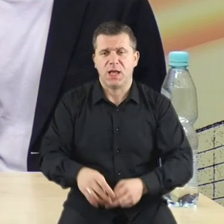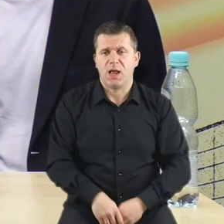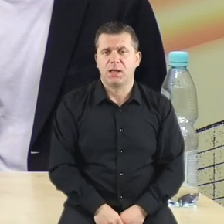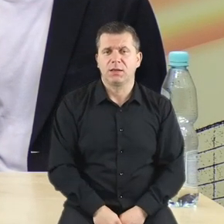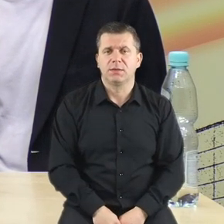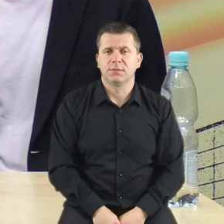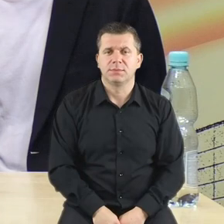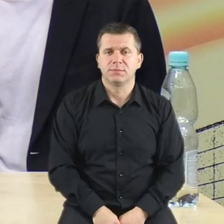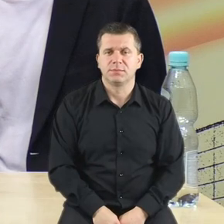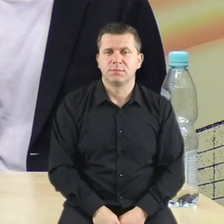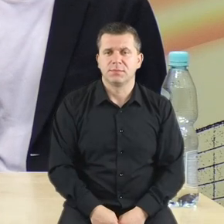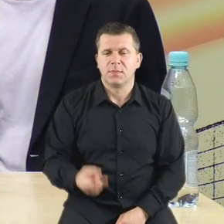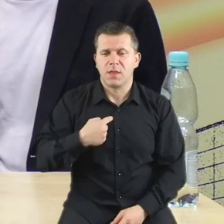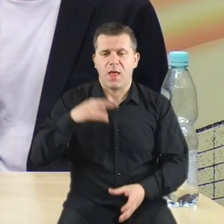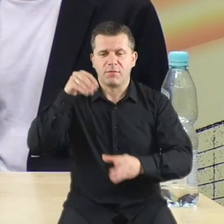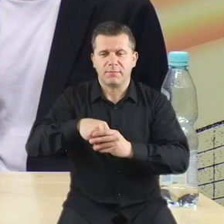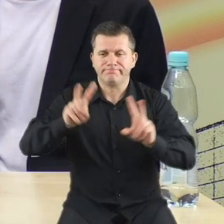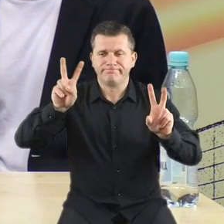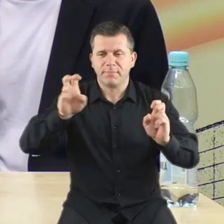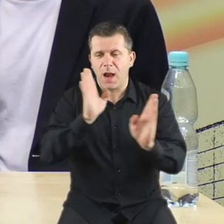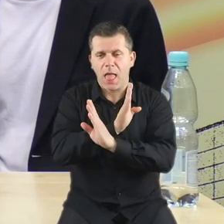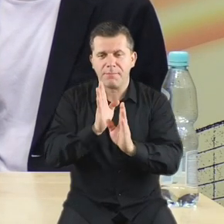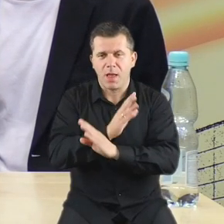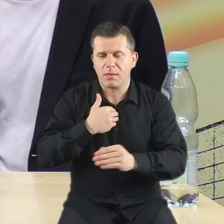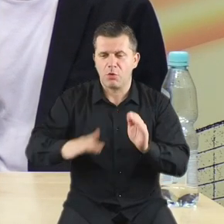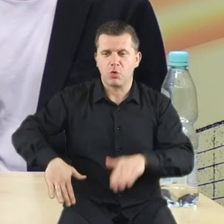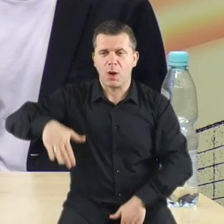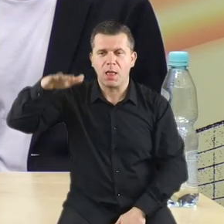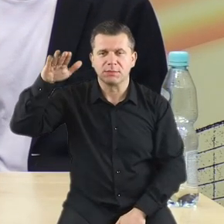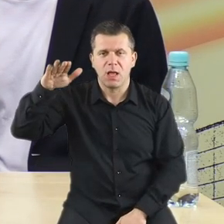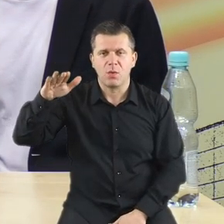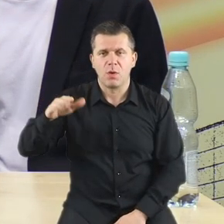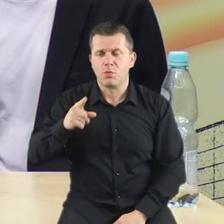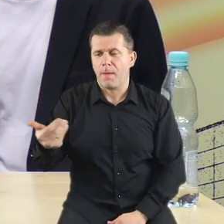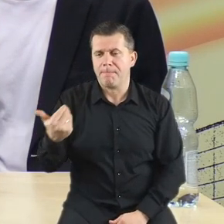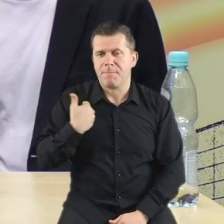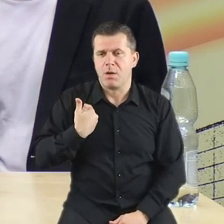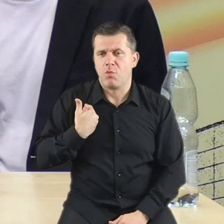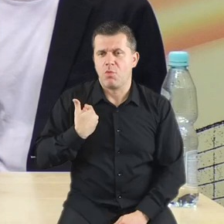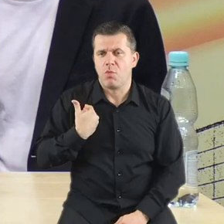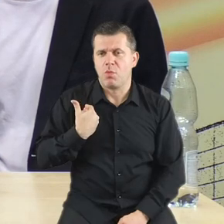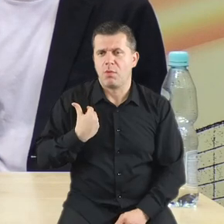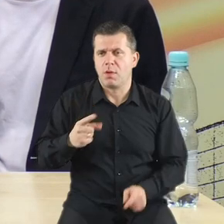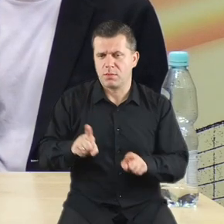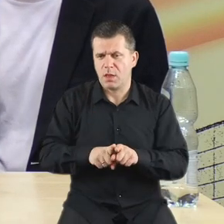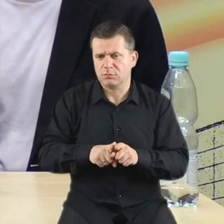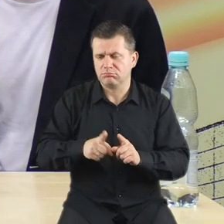I ja w tym klimacie jakoś dorastałem. To były też takie zwyczajne